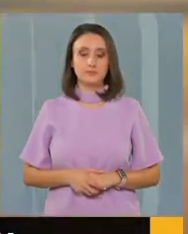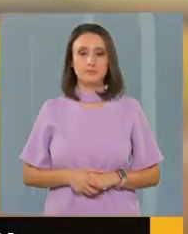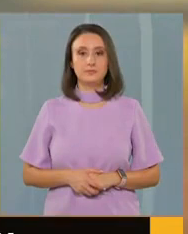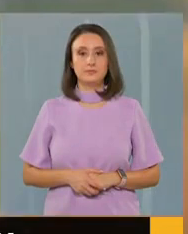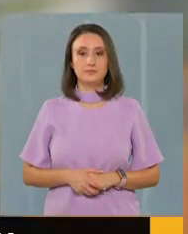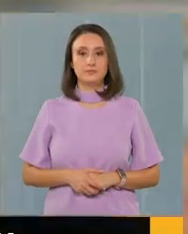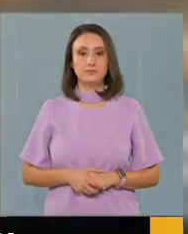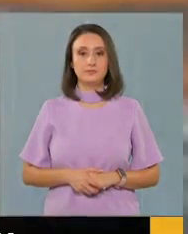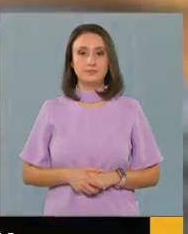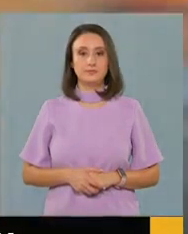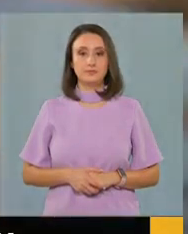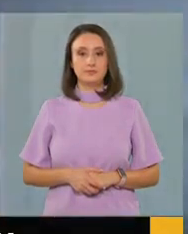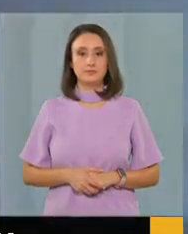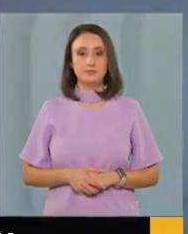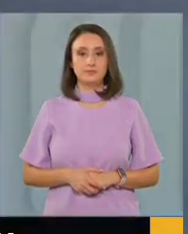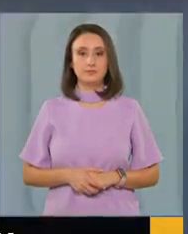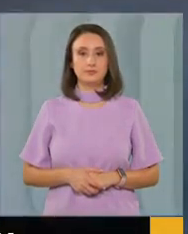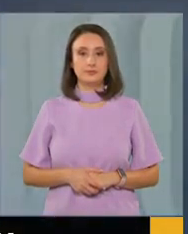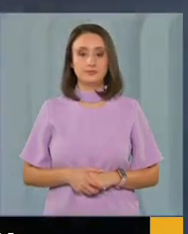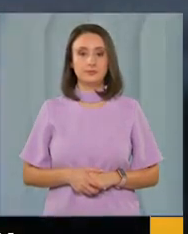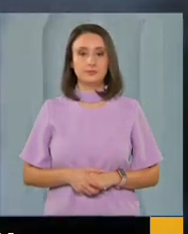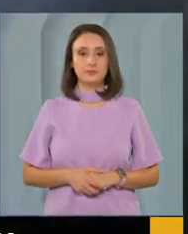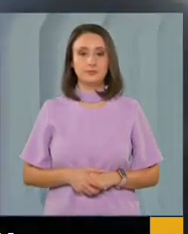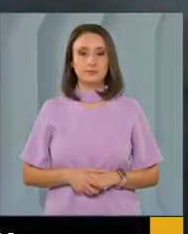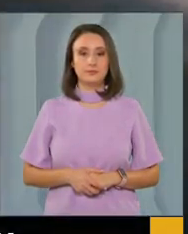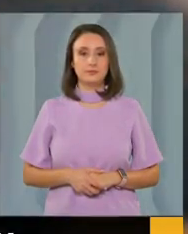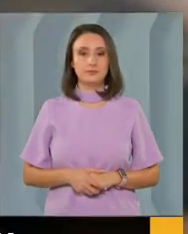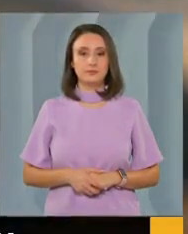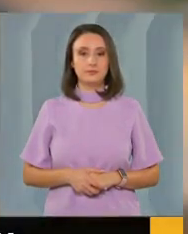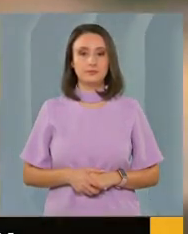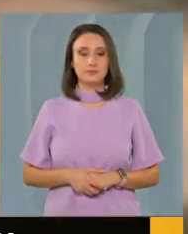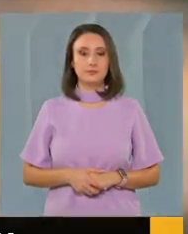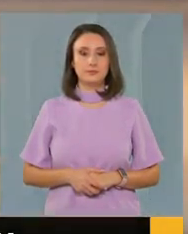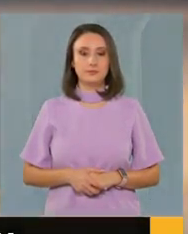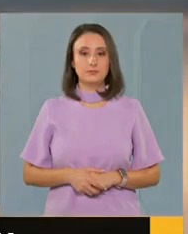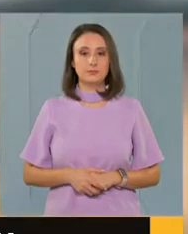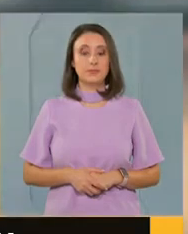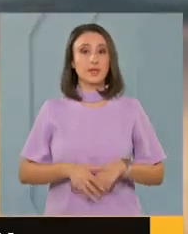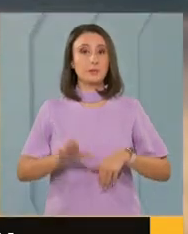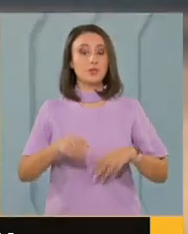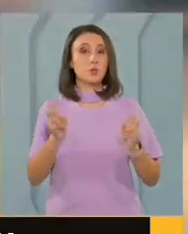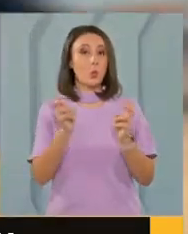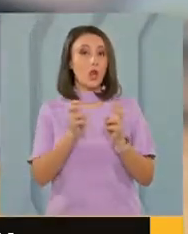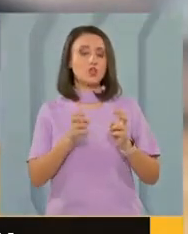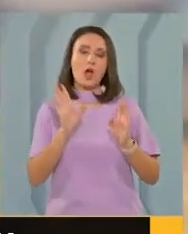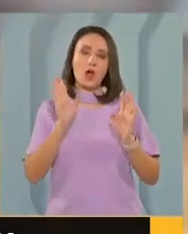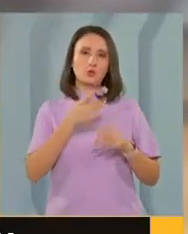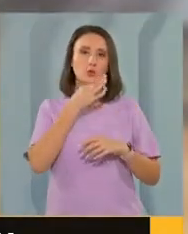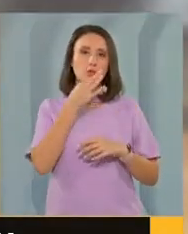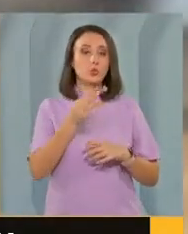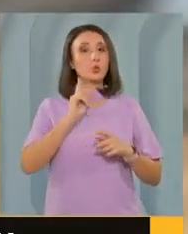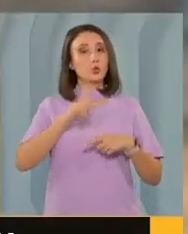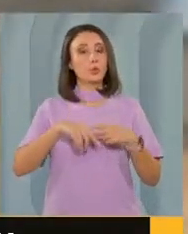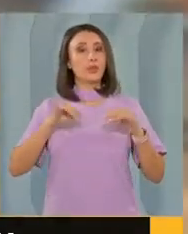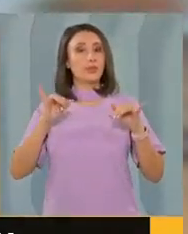Ia să caute o poliție pe aici, să văd că aici nu ești... Să vedem, ia să vedem. Dar tu ce cauți aici? Ministrul Energiei a avut și el o reacție